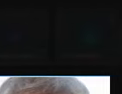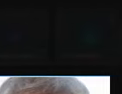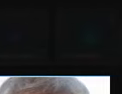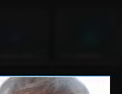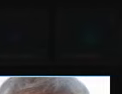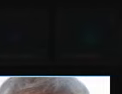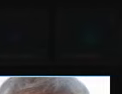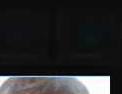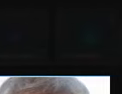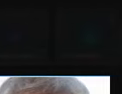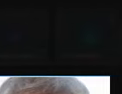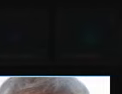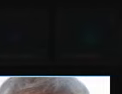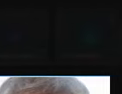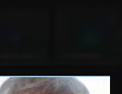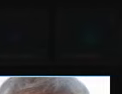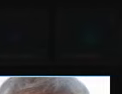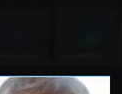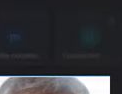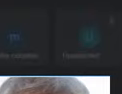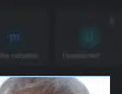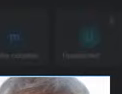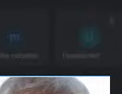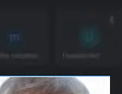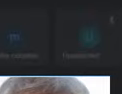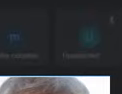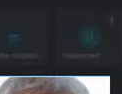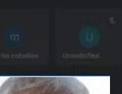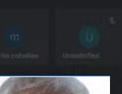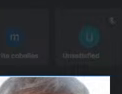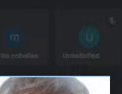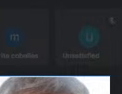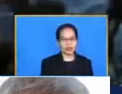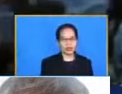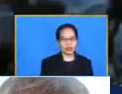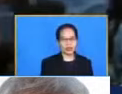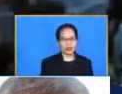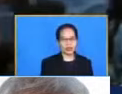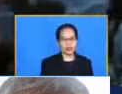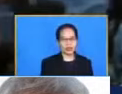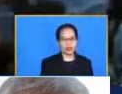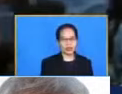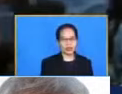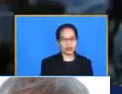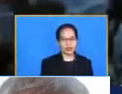kayo, Facebook, may audience. Oo nga, meron sa YouTube. Sino daw yung pinaiyak?